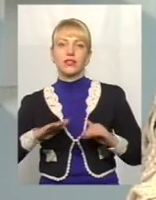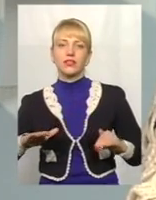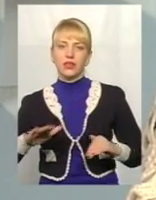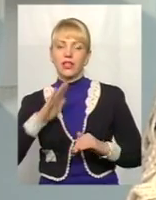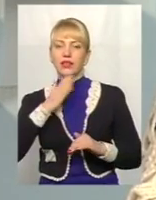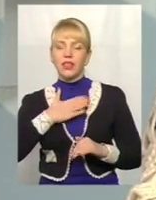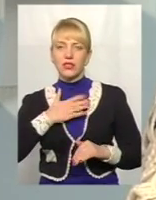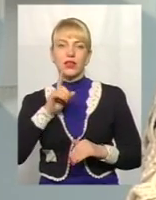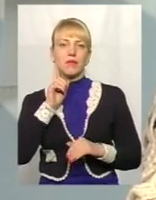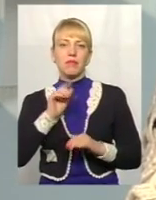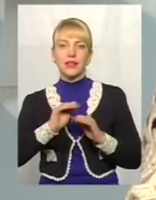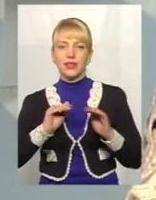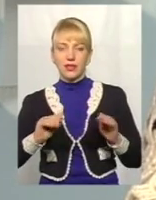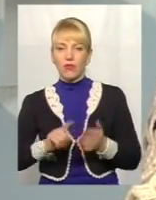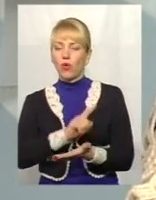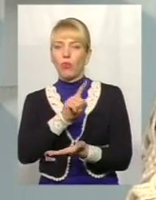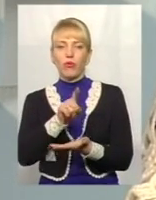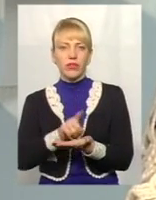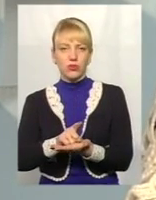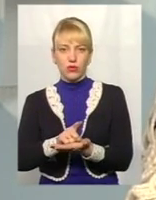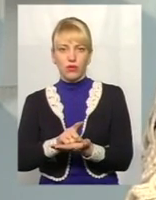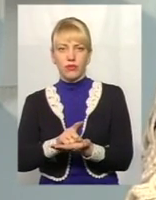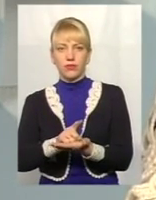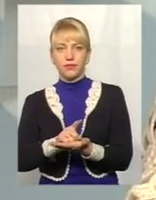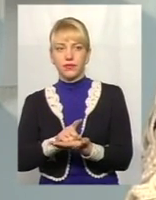наших підлітків обов'язково